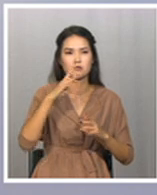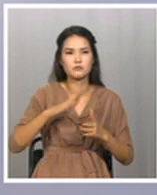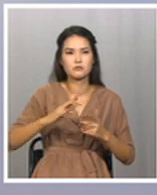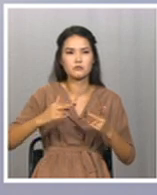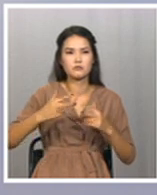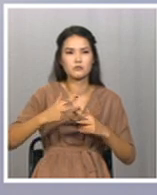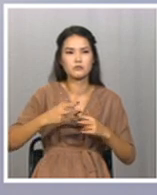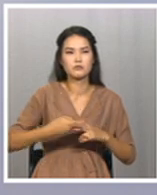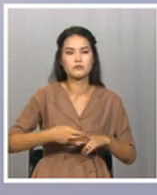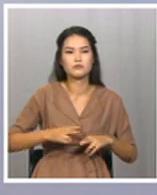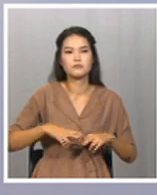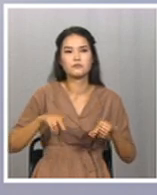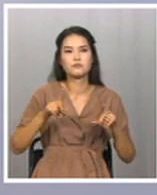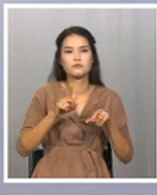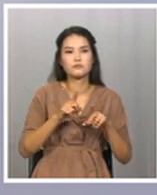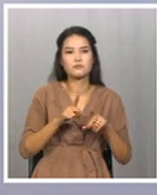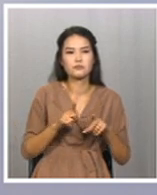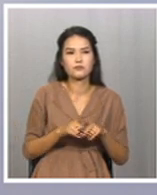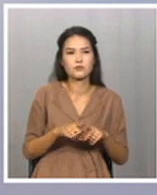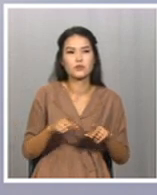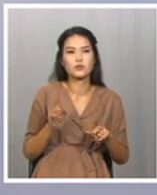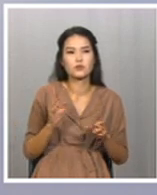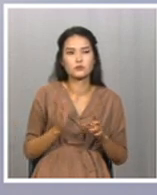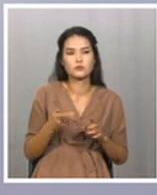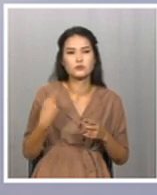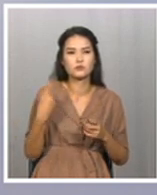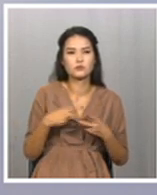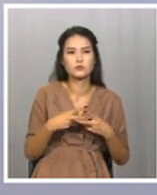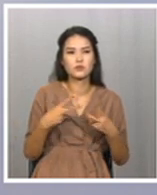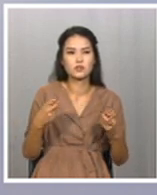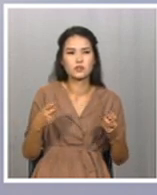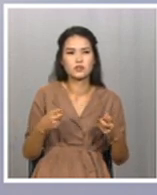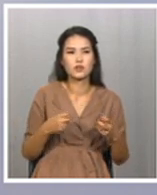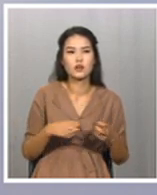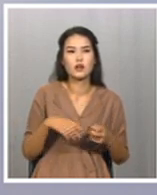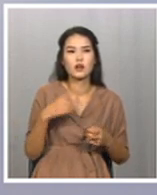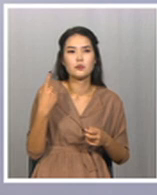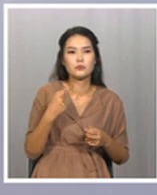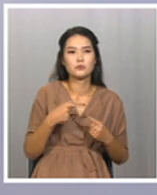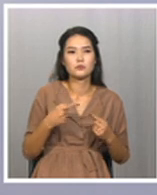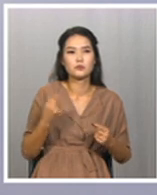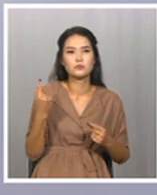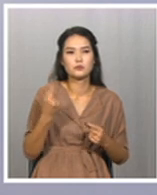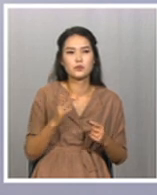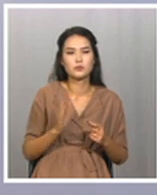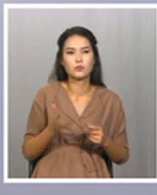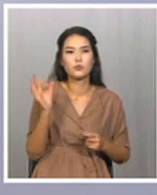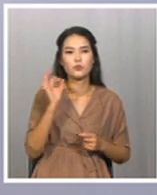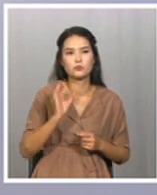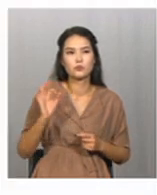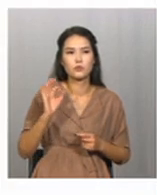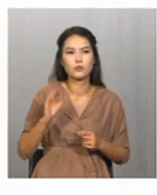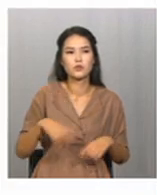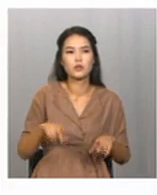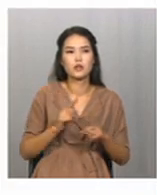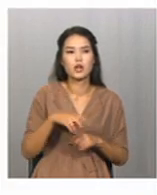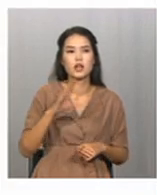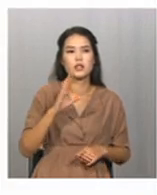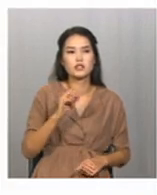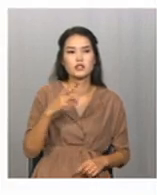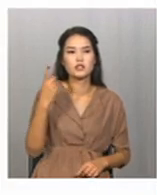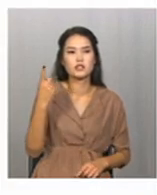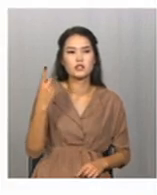бұл өрнектің мәні 1-ге тең. 1 азайту 1, 0 шығады. Келесі өрнекте синус квадрат